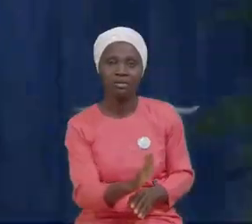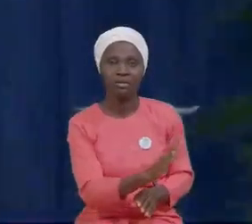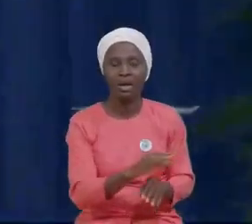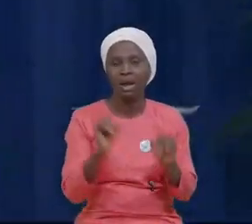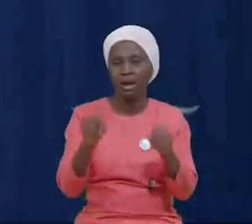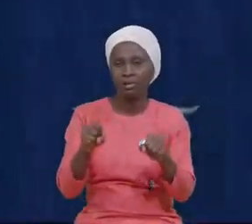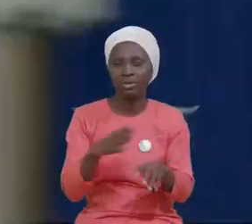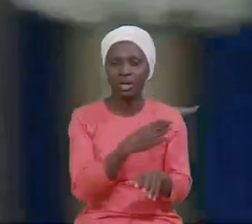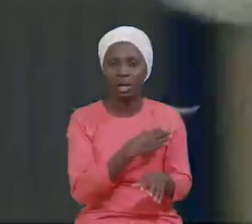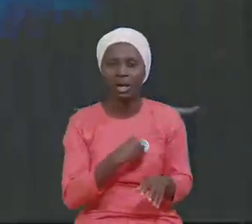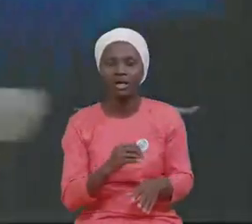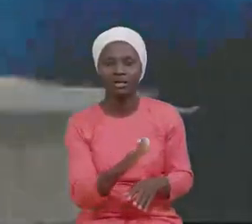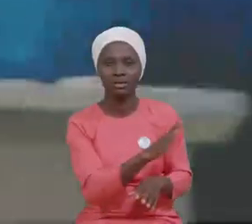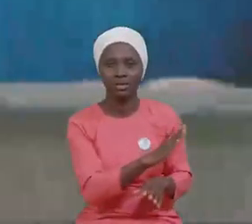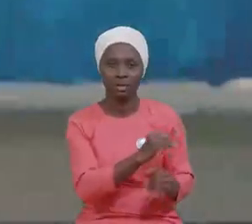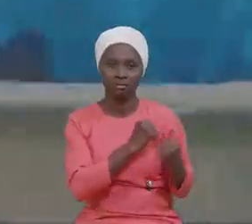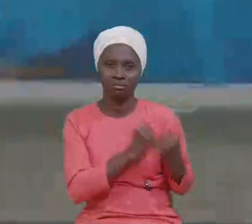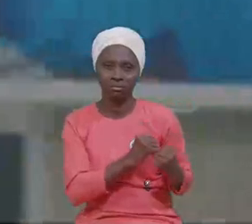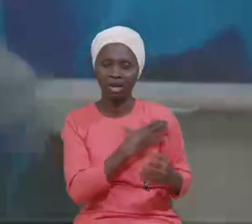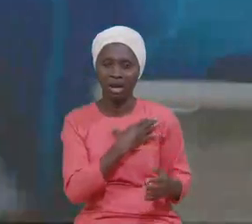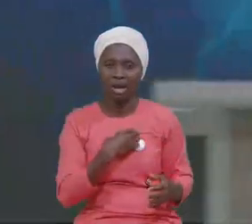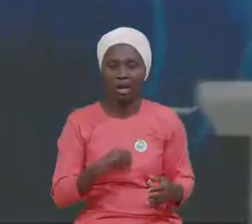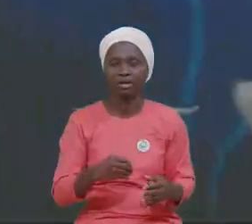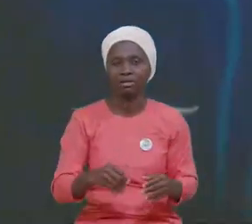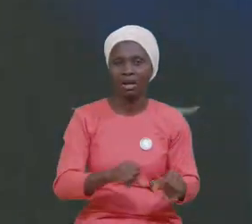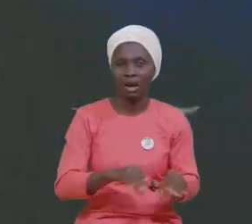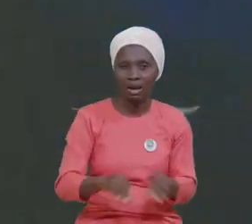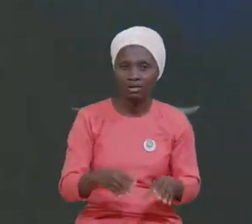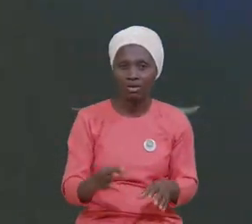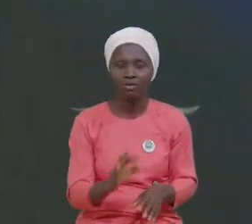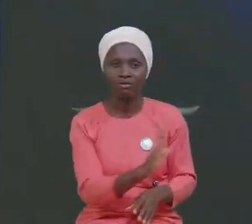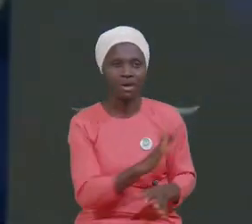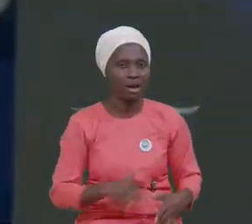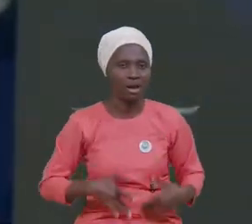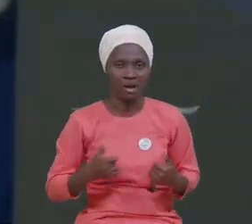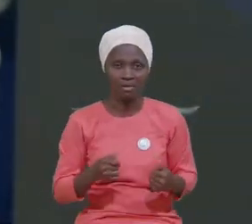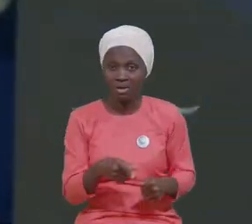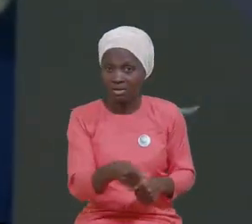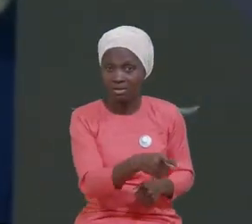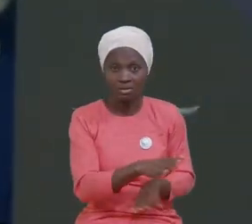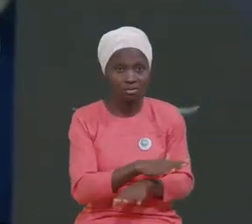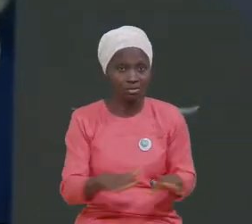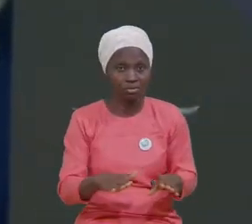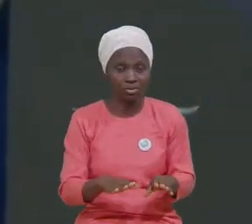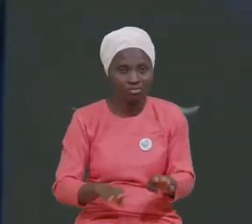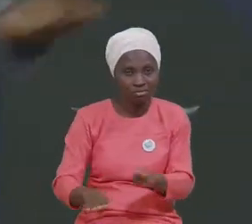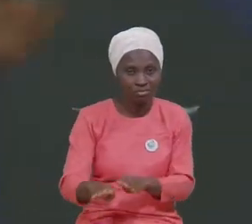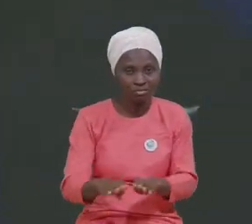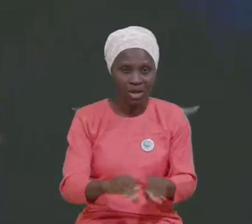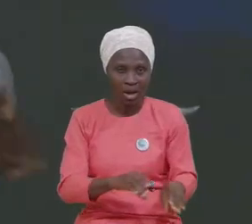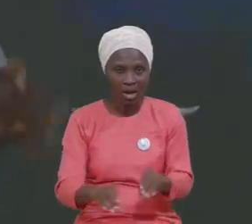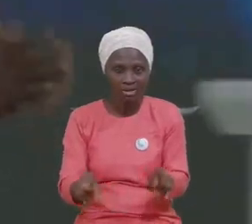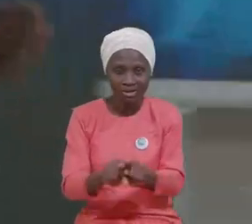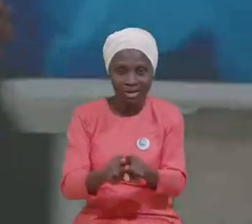leur capacité, leur agilité et leur activité de leur vie, ils n'agissent pas comme des